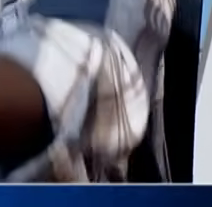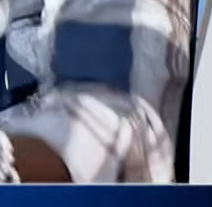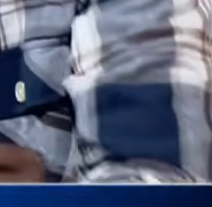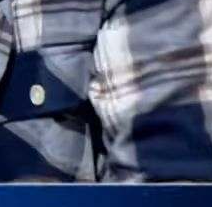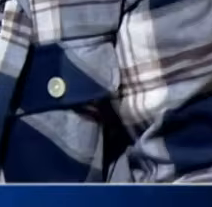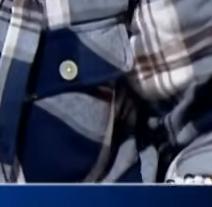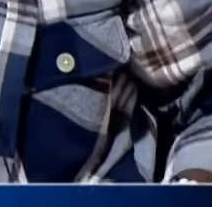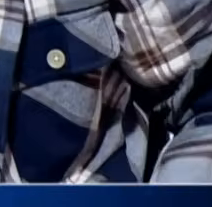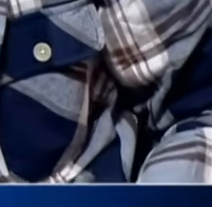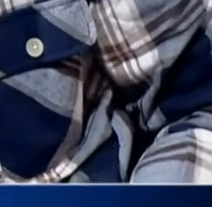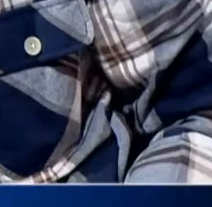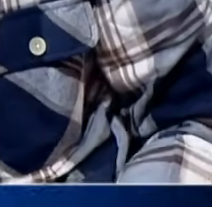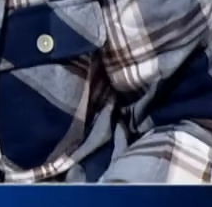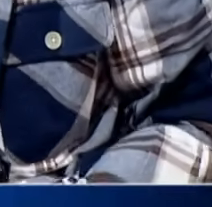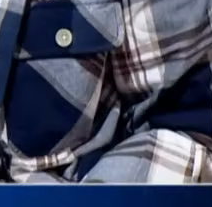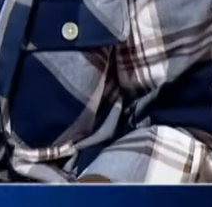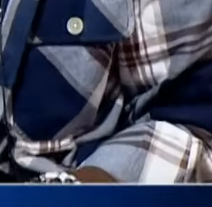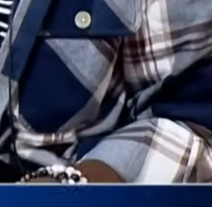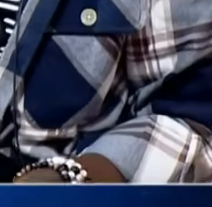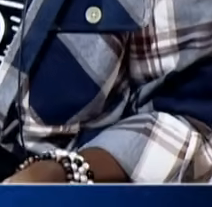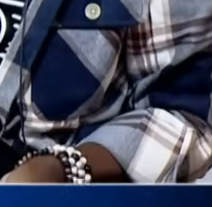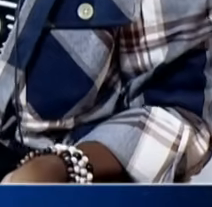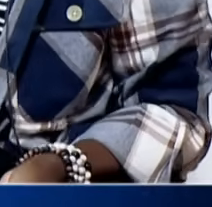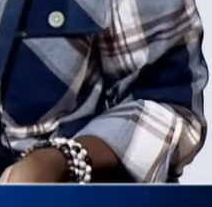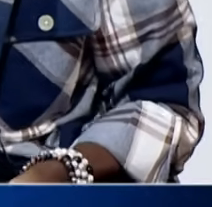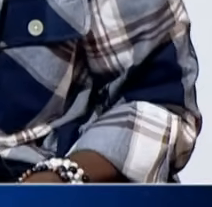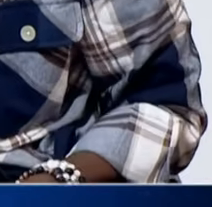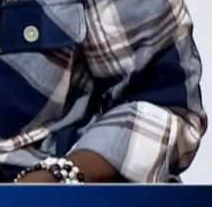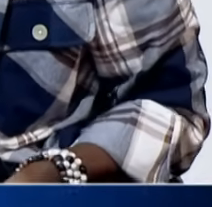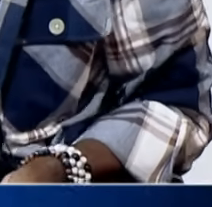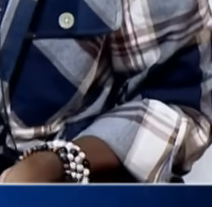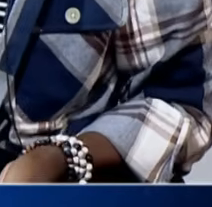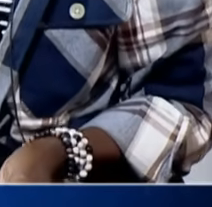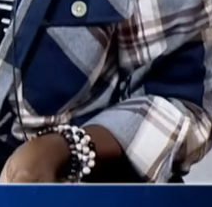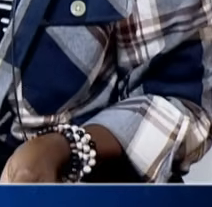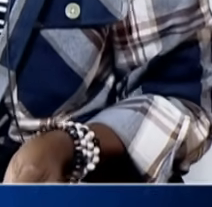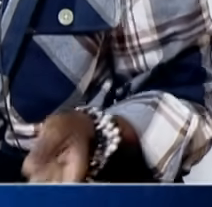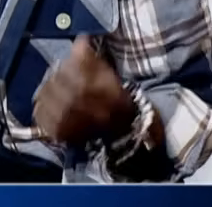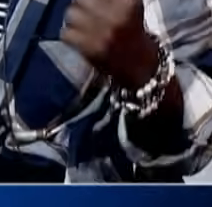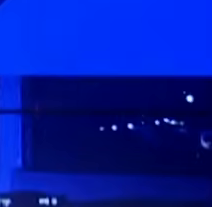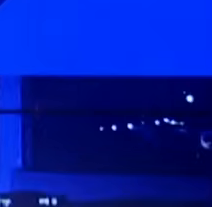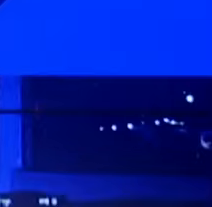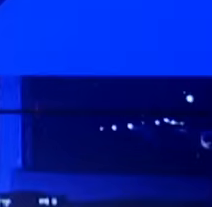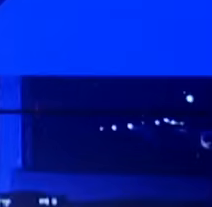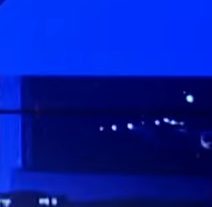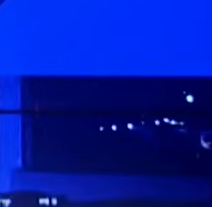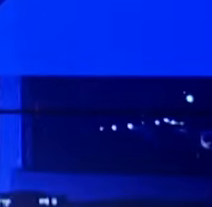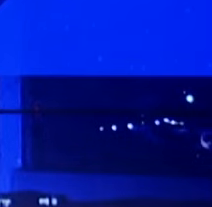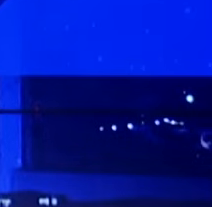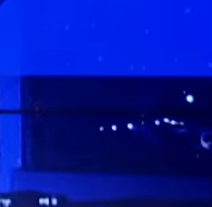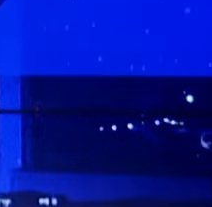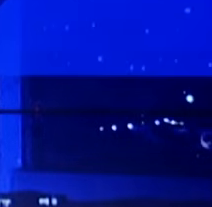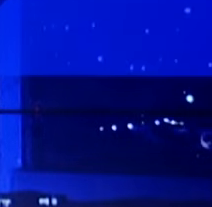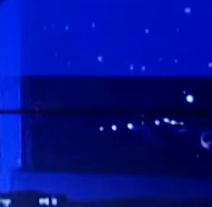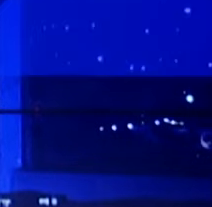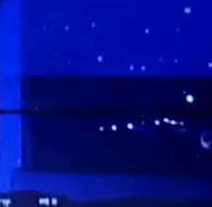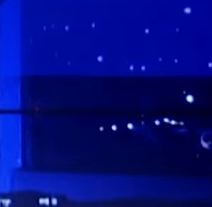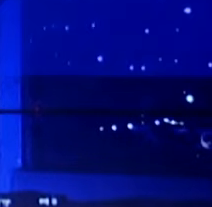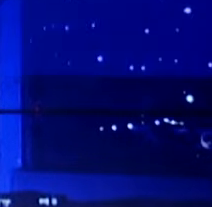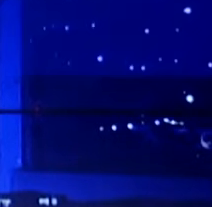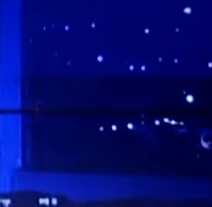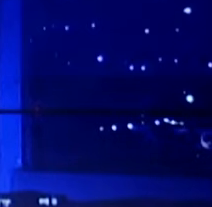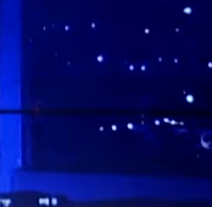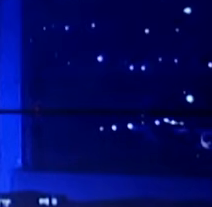koze cyane Daniel nguko rero uko turi buze kwinjira muri weekend ukurikira aya makuru kugeza ku musozo hagati aho kandi miliyari zigera kuri